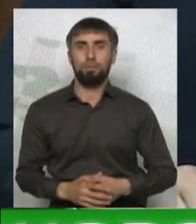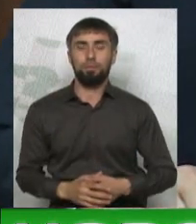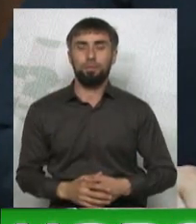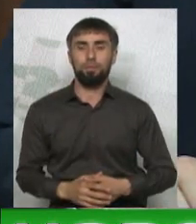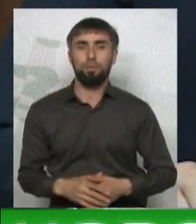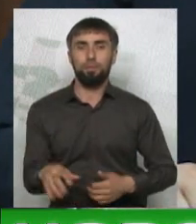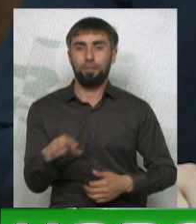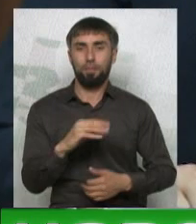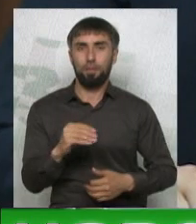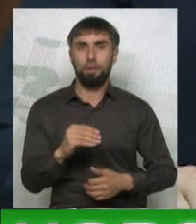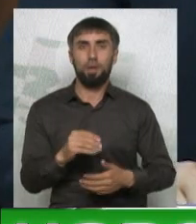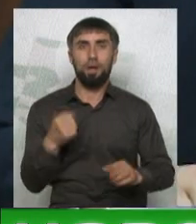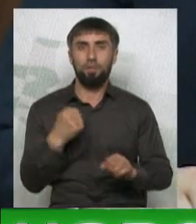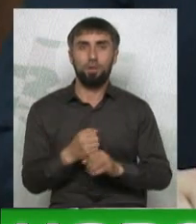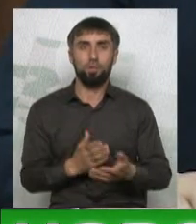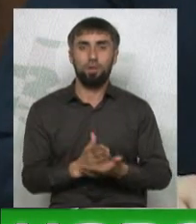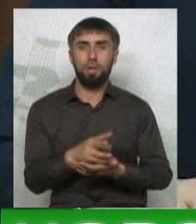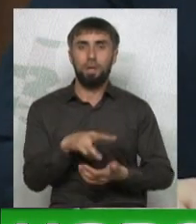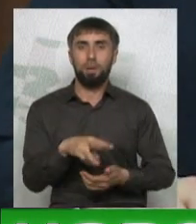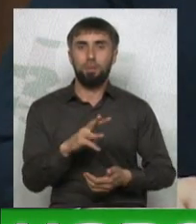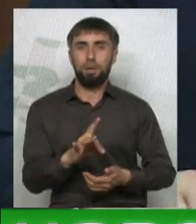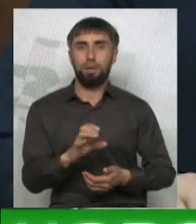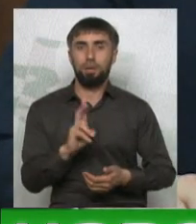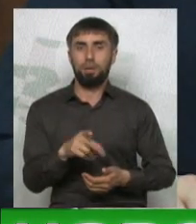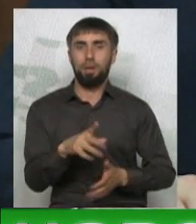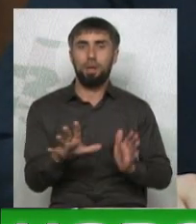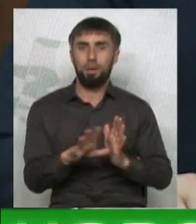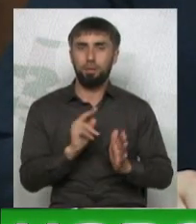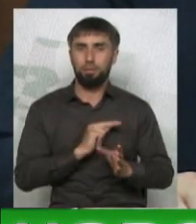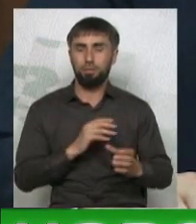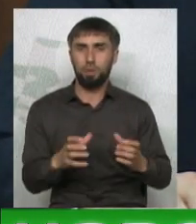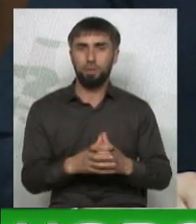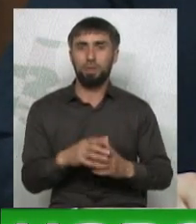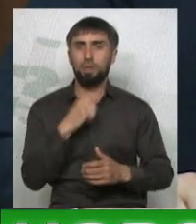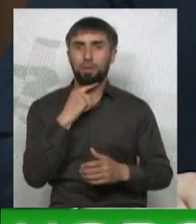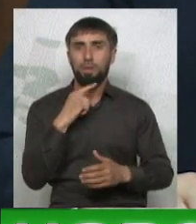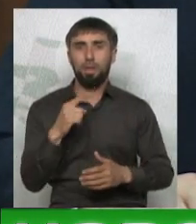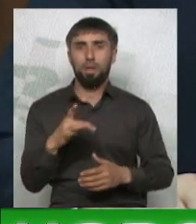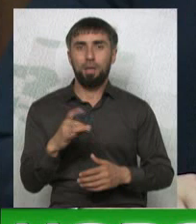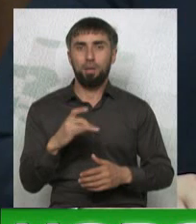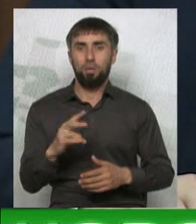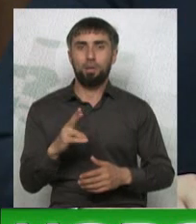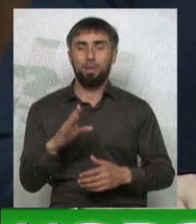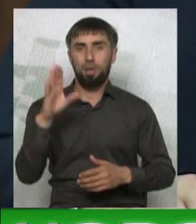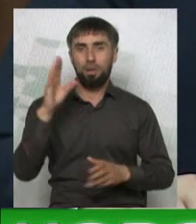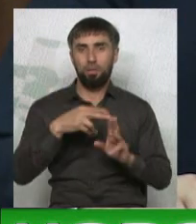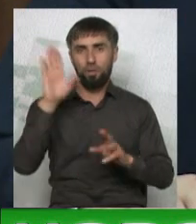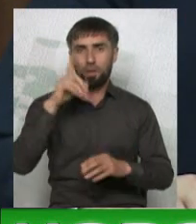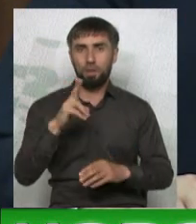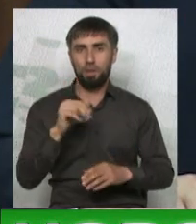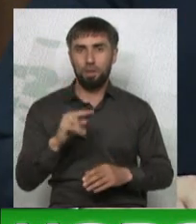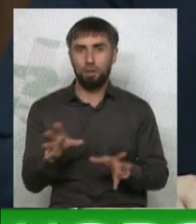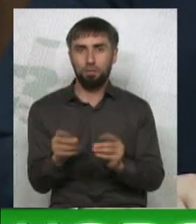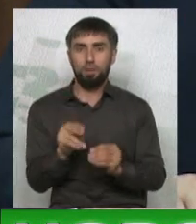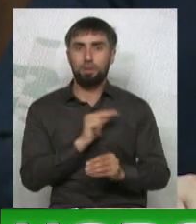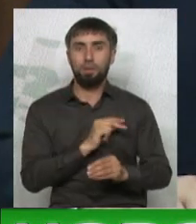Все аварийные службы МРСК, Ингушэнерго и Ингушрегионного канала находятся на объектах, на тех объектах,